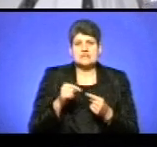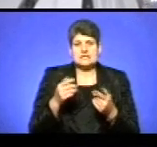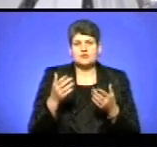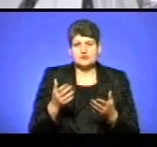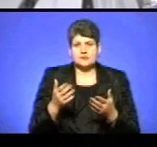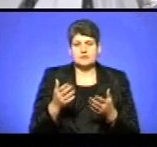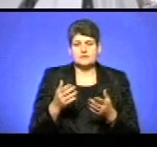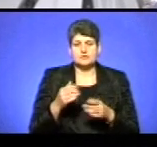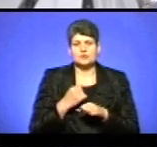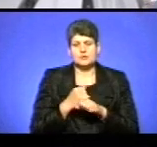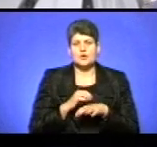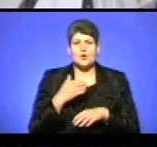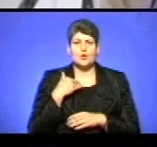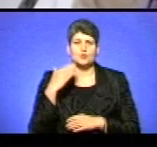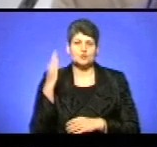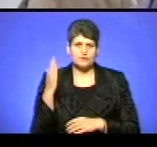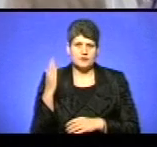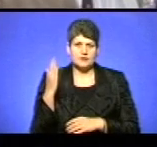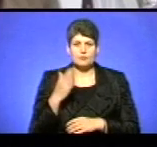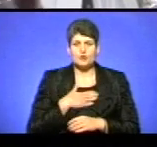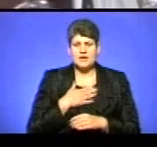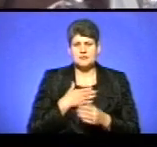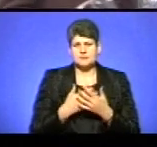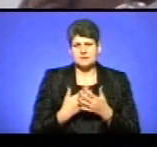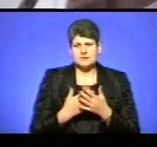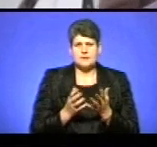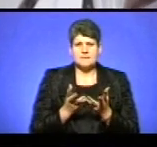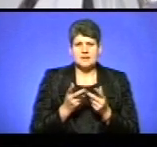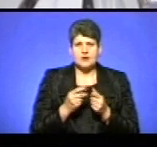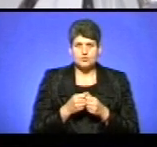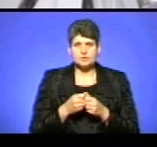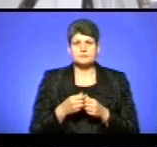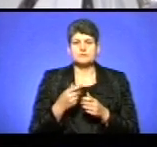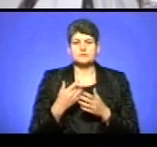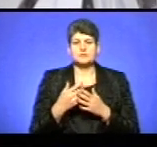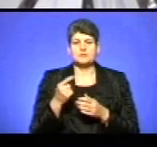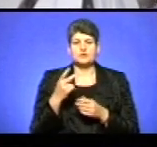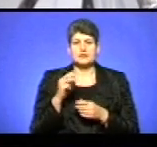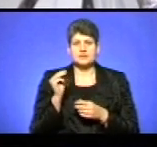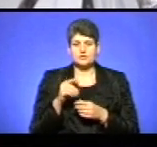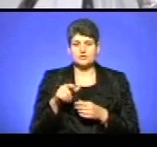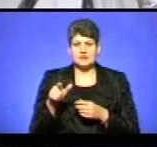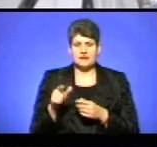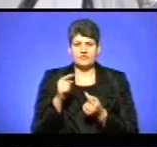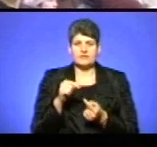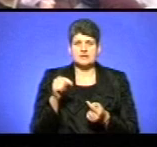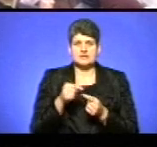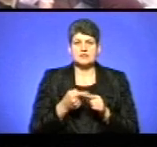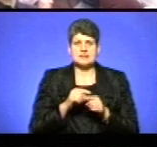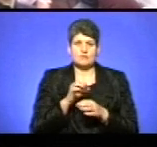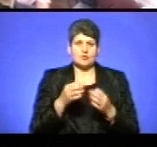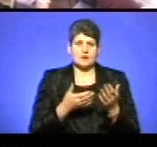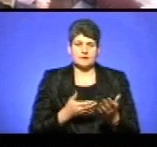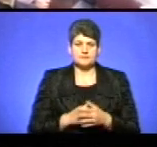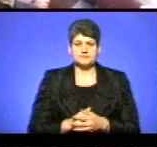і провести голосування. Так, по наших приблизних підрахунках, десь 1500 бережанців були визначили власне оцей проект.